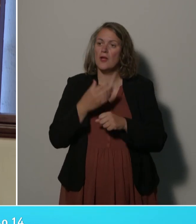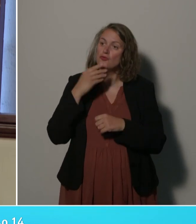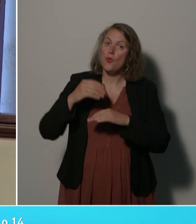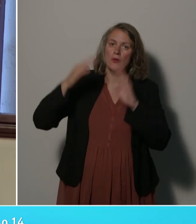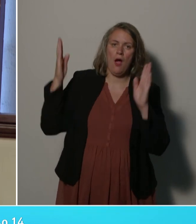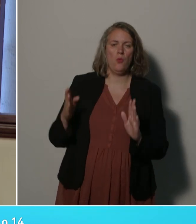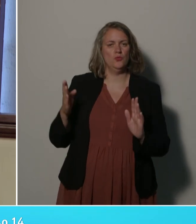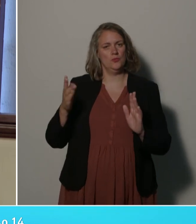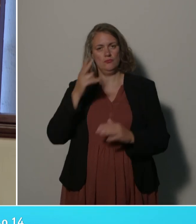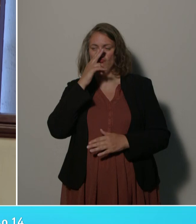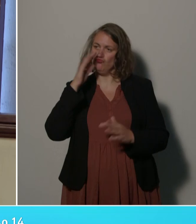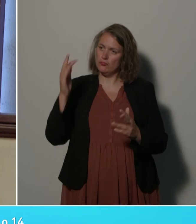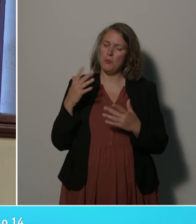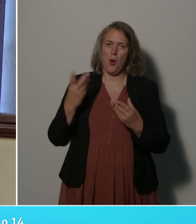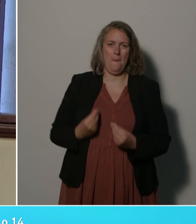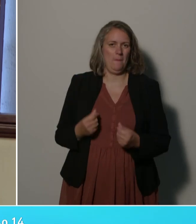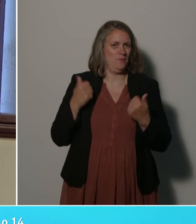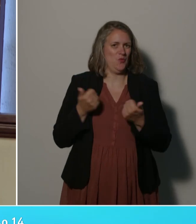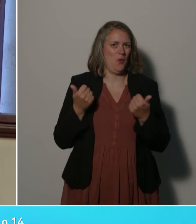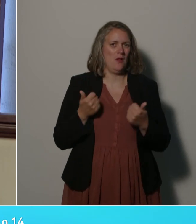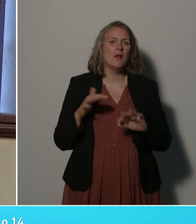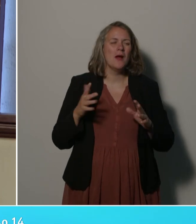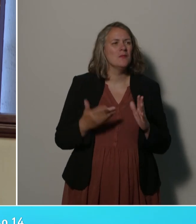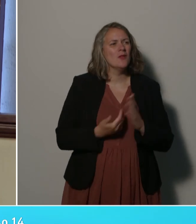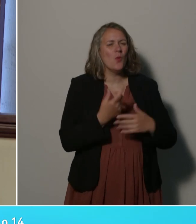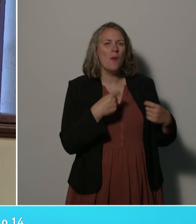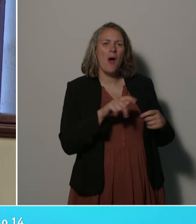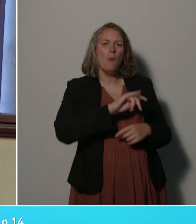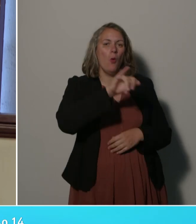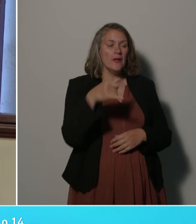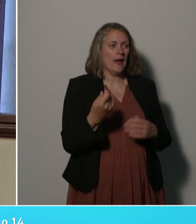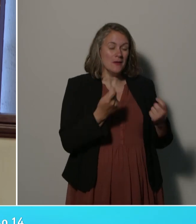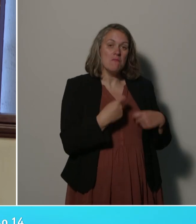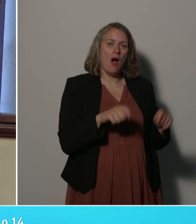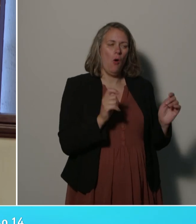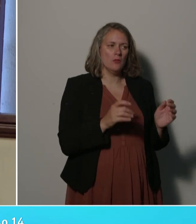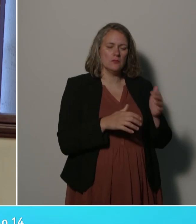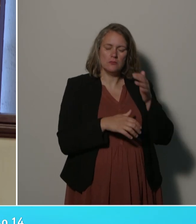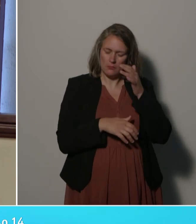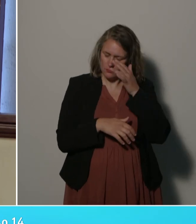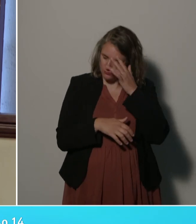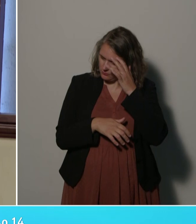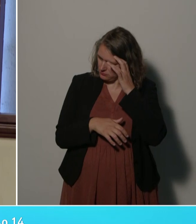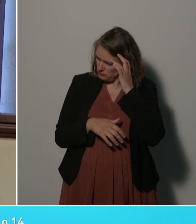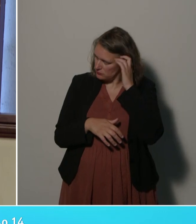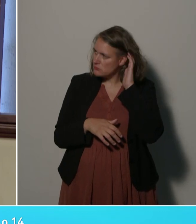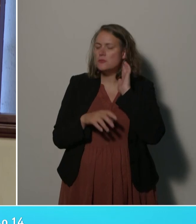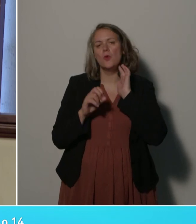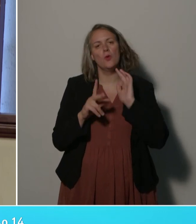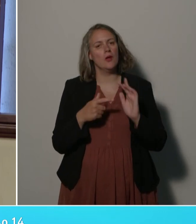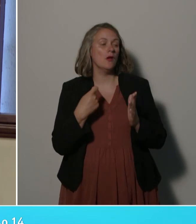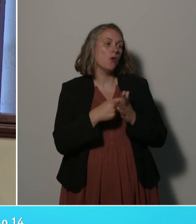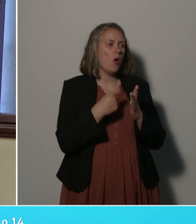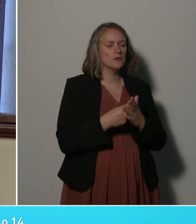stehen haben. Weil das ist ja schon manchmal bei Neubauprojekten auch so eine Sache, dass man sieht, da wurde zwar jetzt